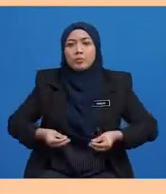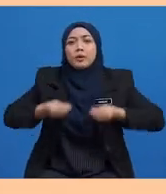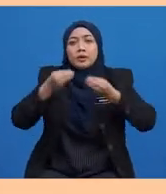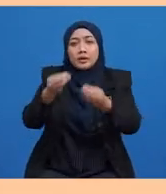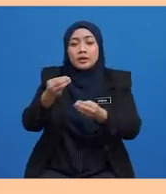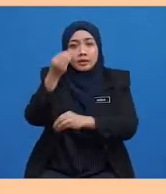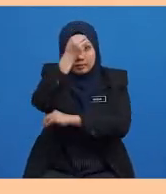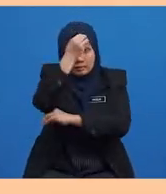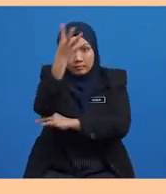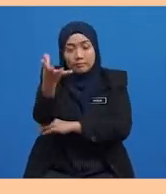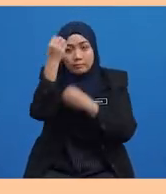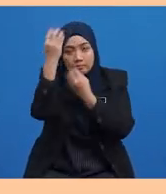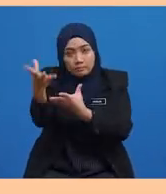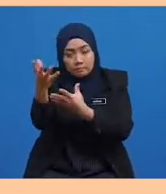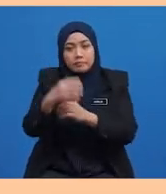sedikit info.